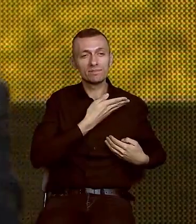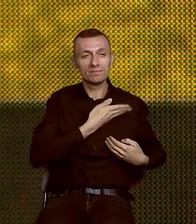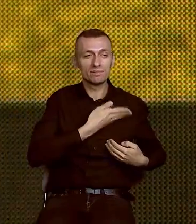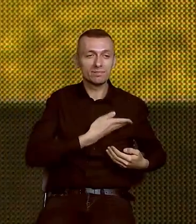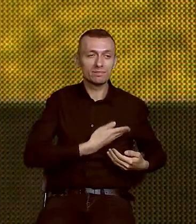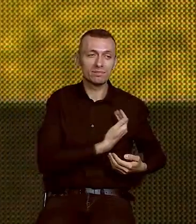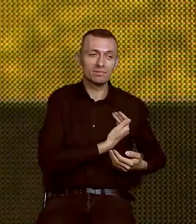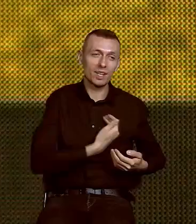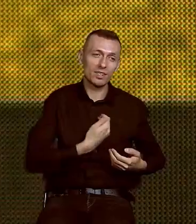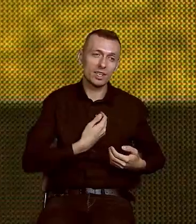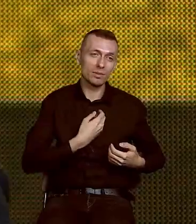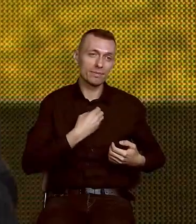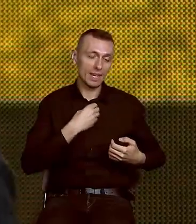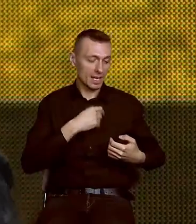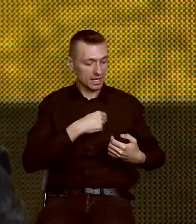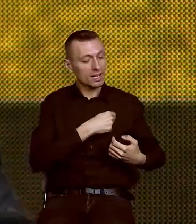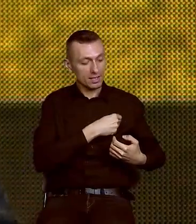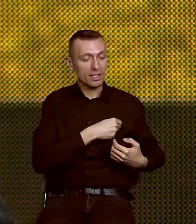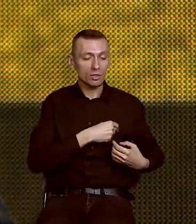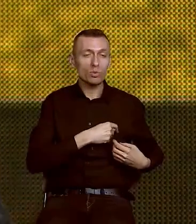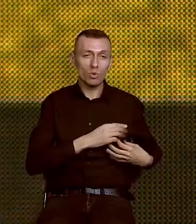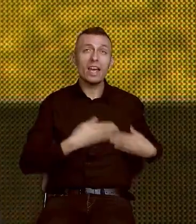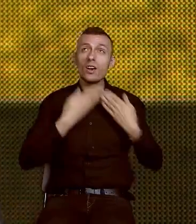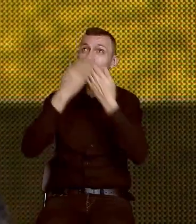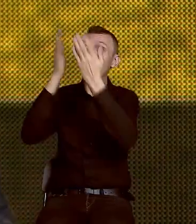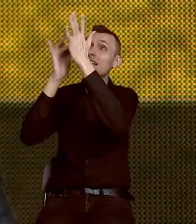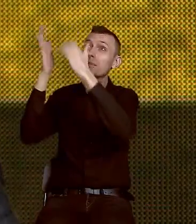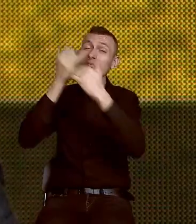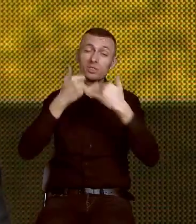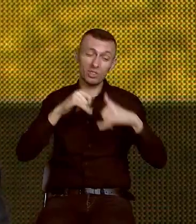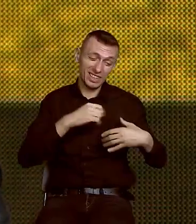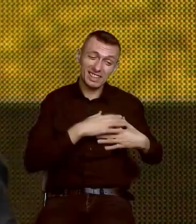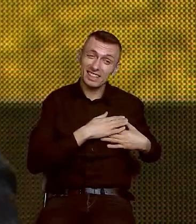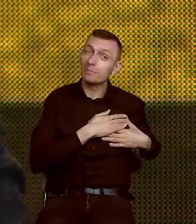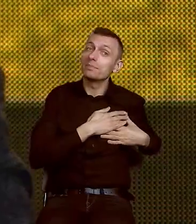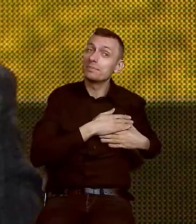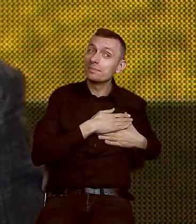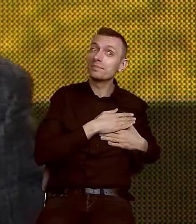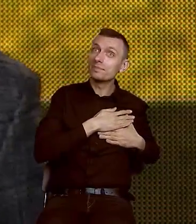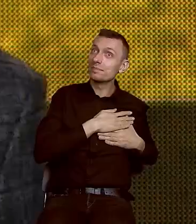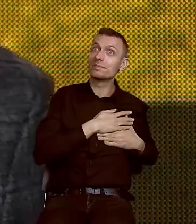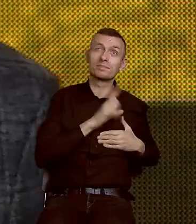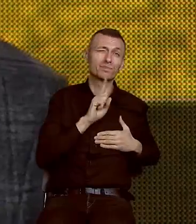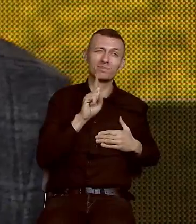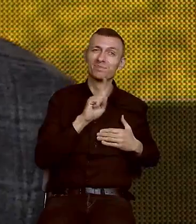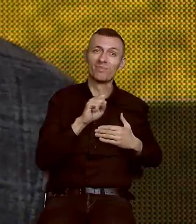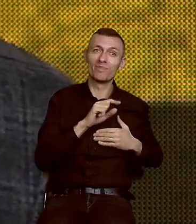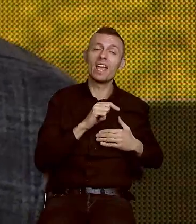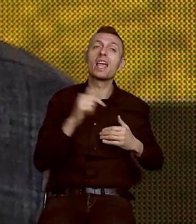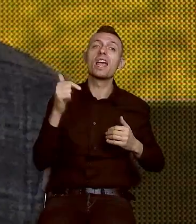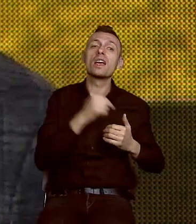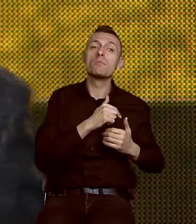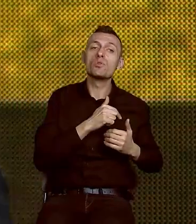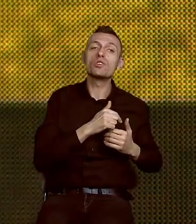więc podporządkować się Jego przywództwu, Jego woli i pozwolić Mu przejąć kontrolę nad wszystkimi